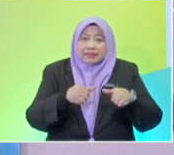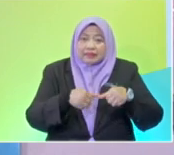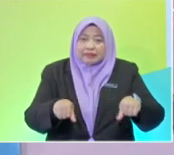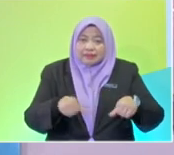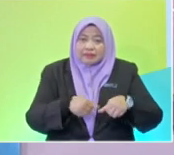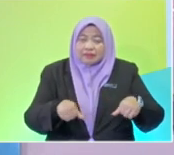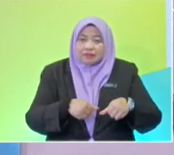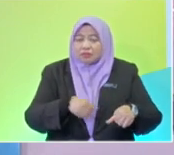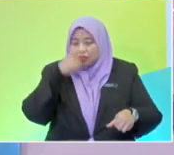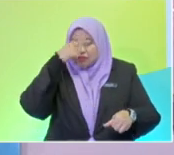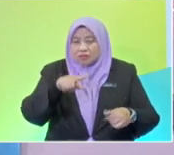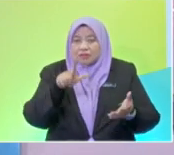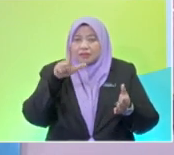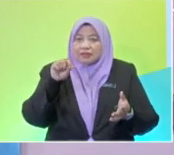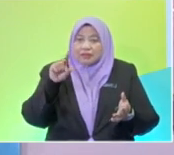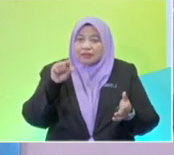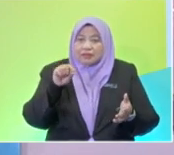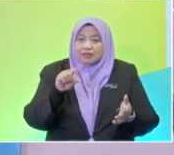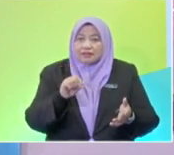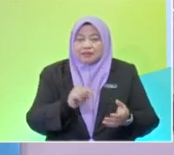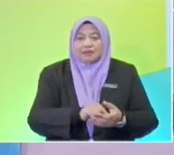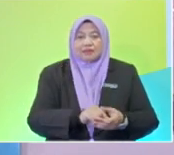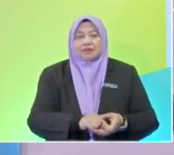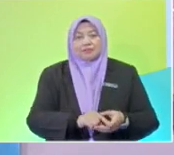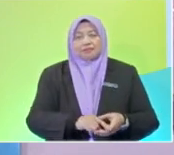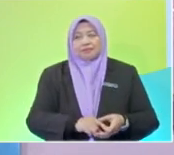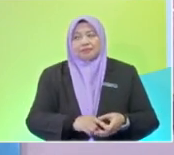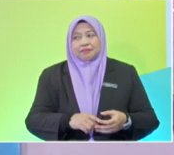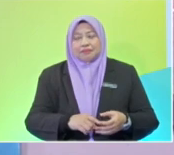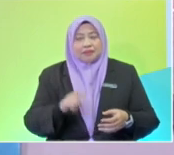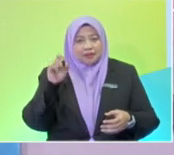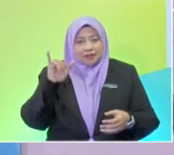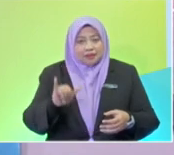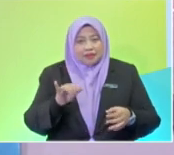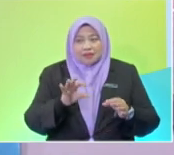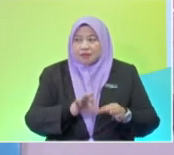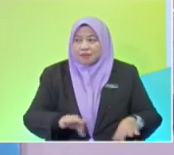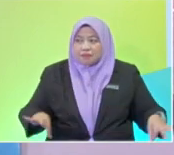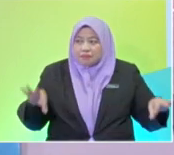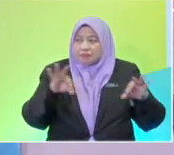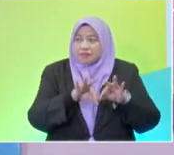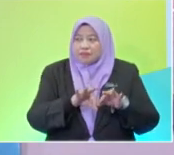kita Letakkan nanti kita tengok dan yang paling penting ialah